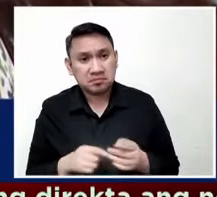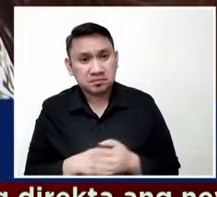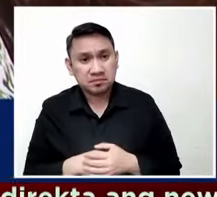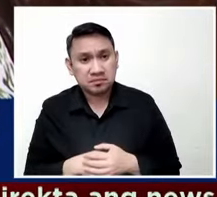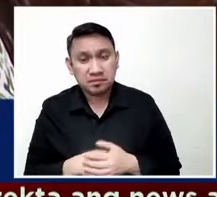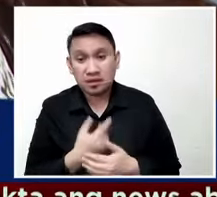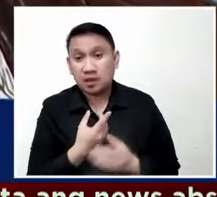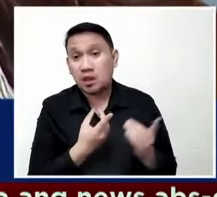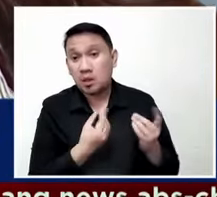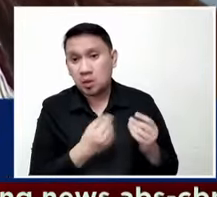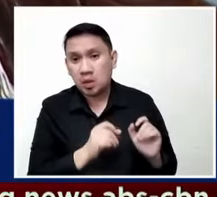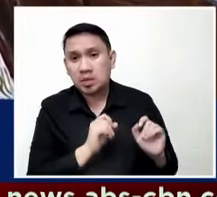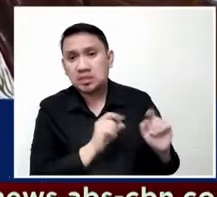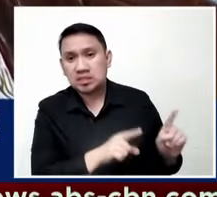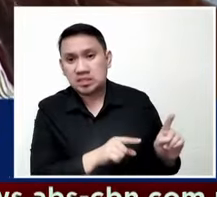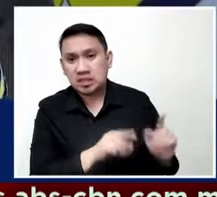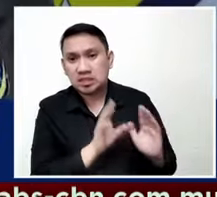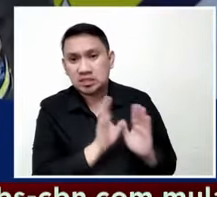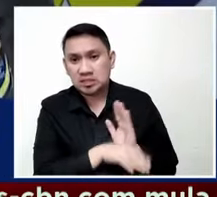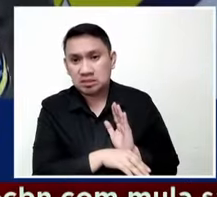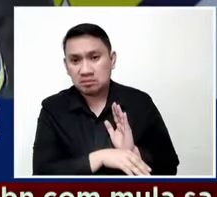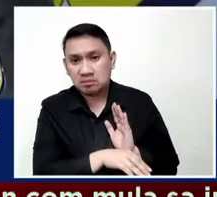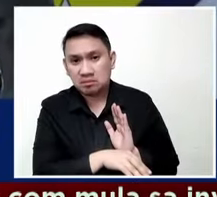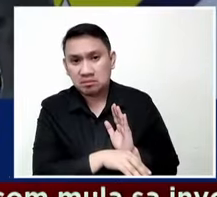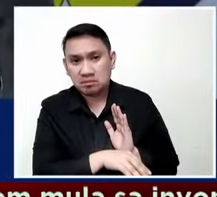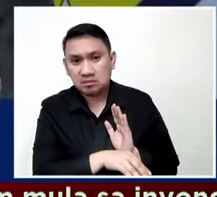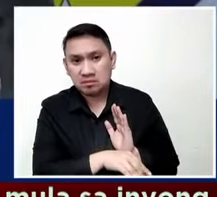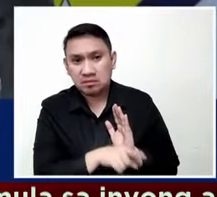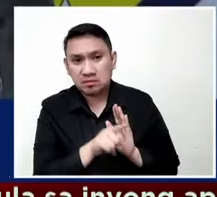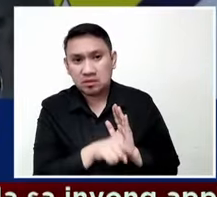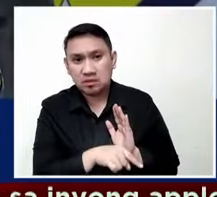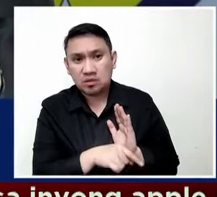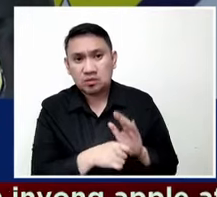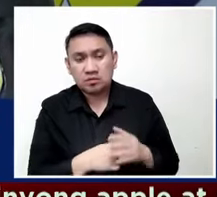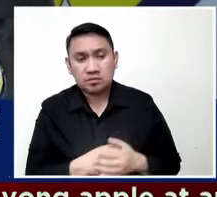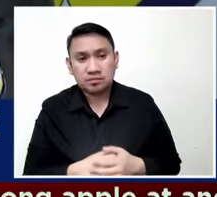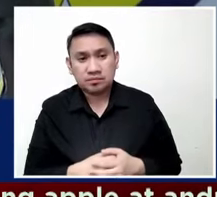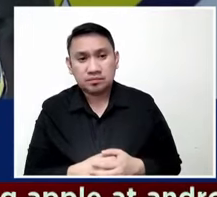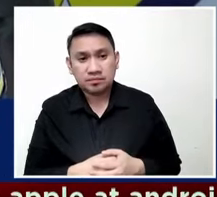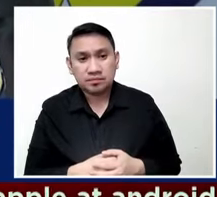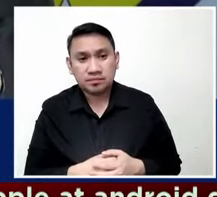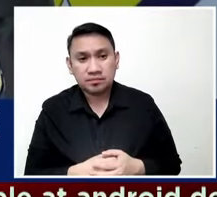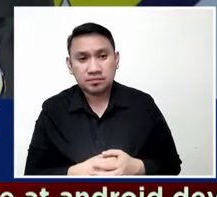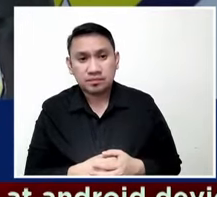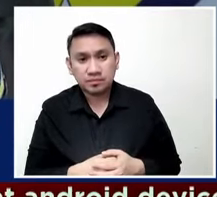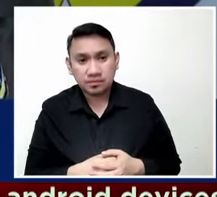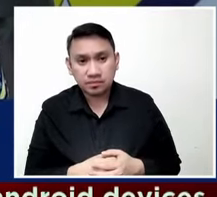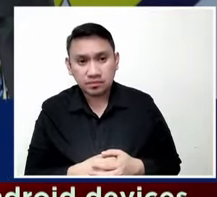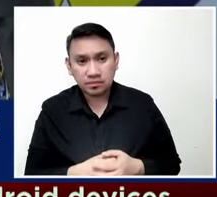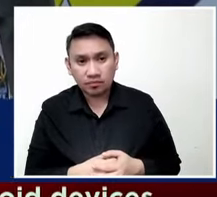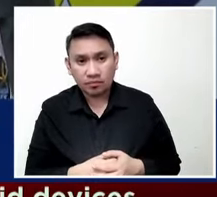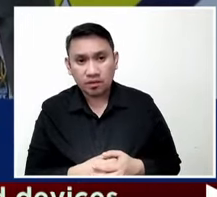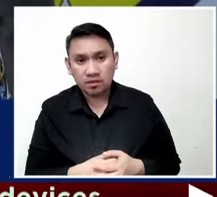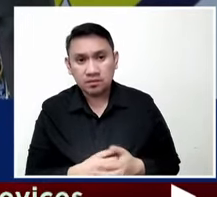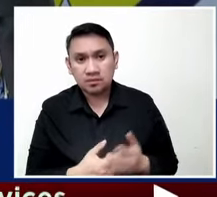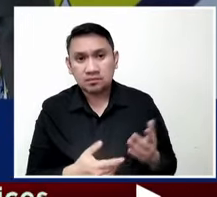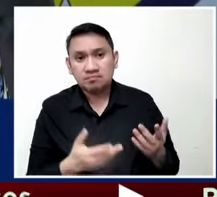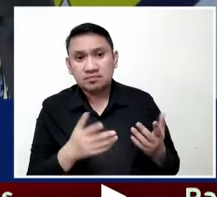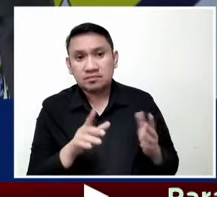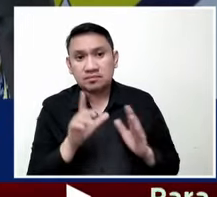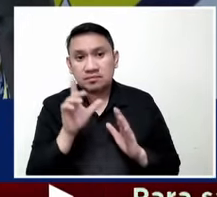ibebenta ng mura. Yung mga another victim na yung last touch sa tao ba, sila makakabili. Then,